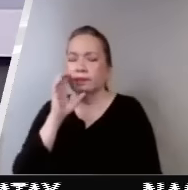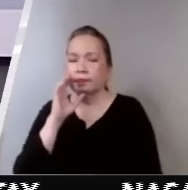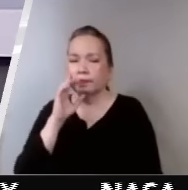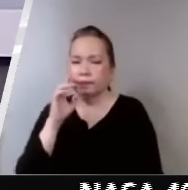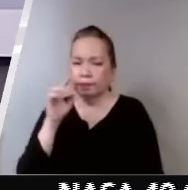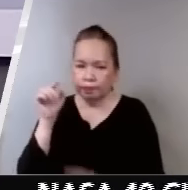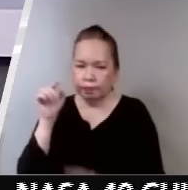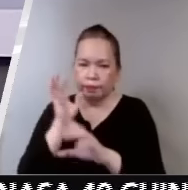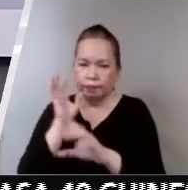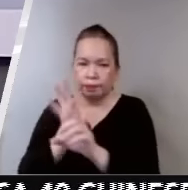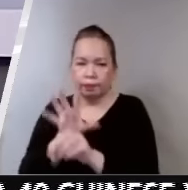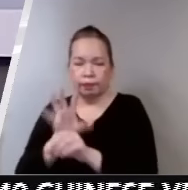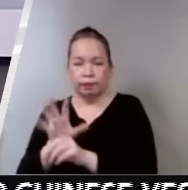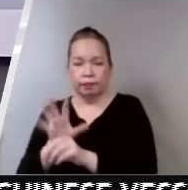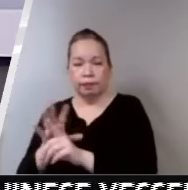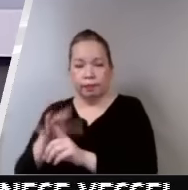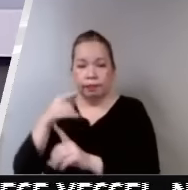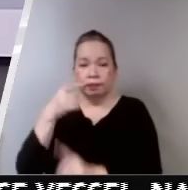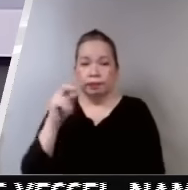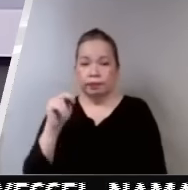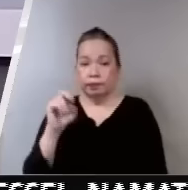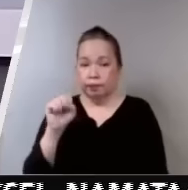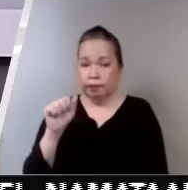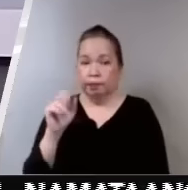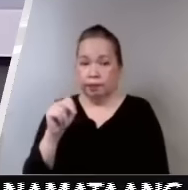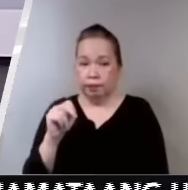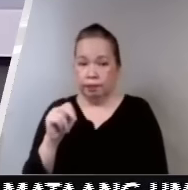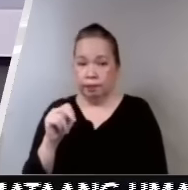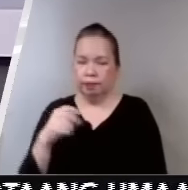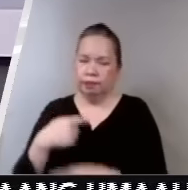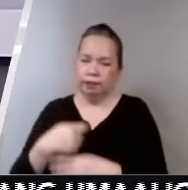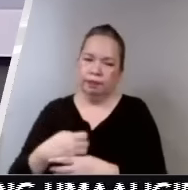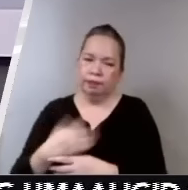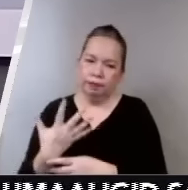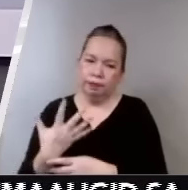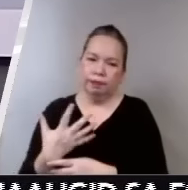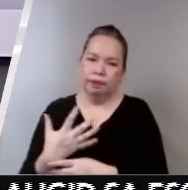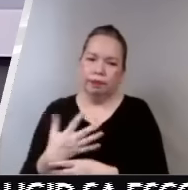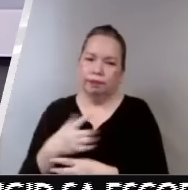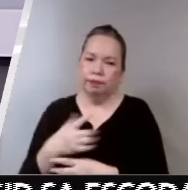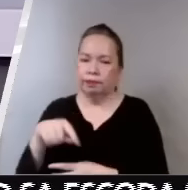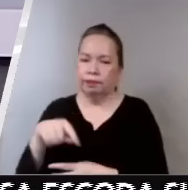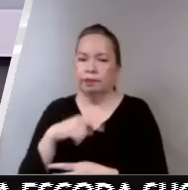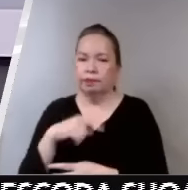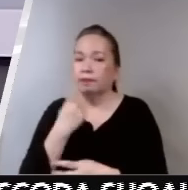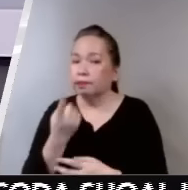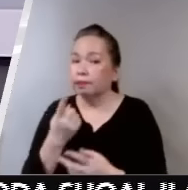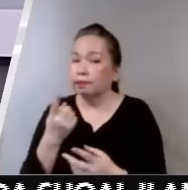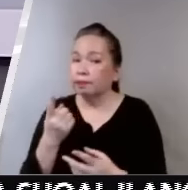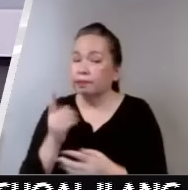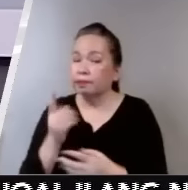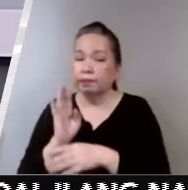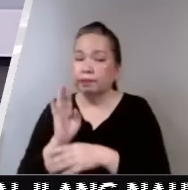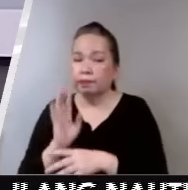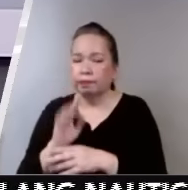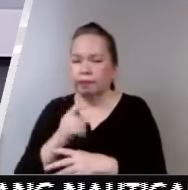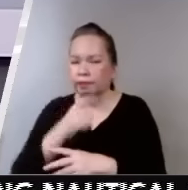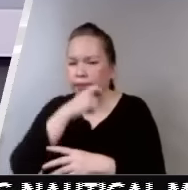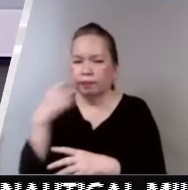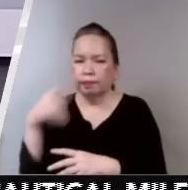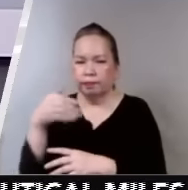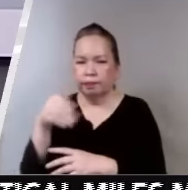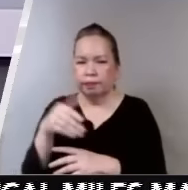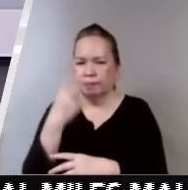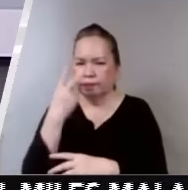matinding init na dinaraing ng marami pwede rin puhunan sa negosyong daing. Ang mga diskarte para kita mo